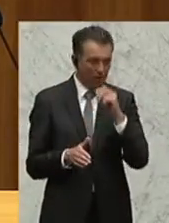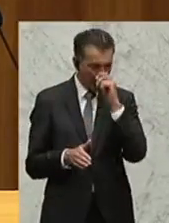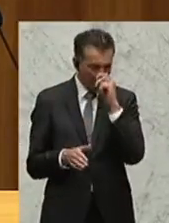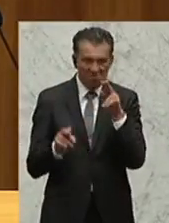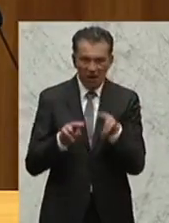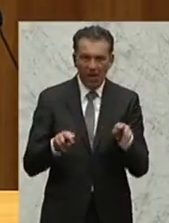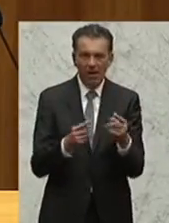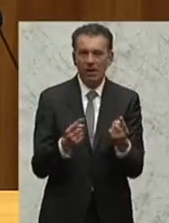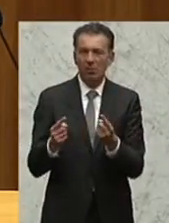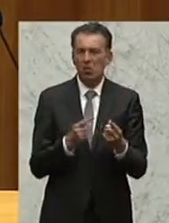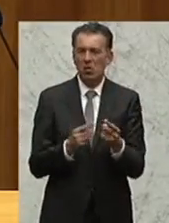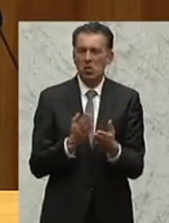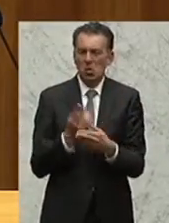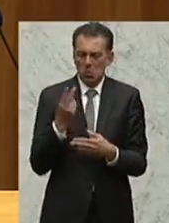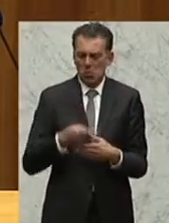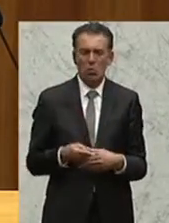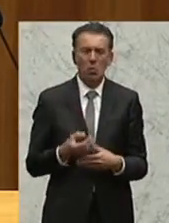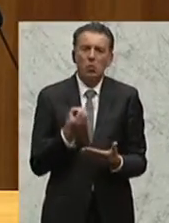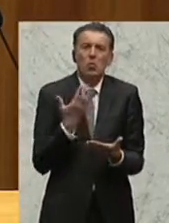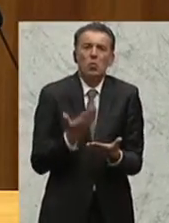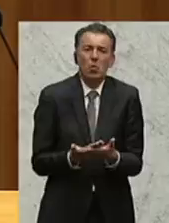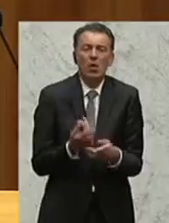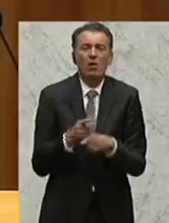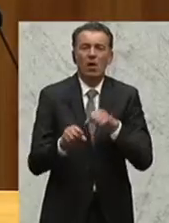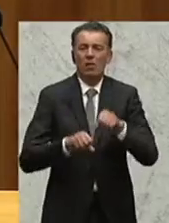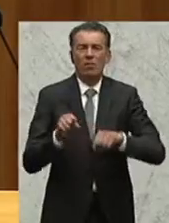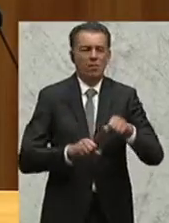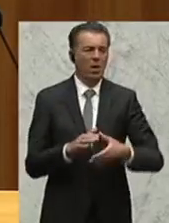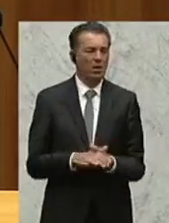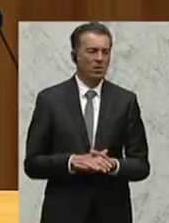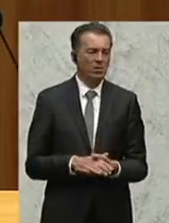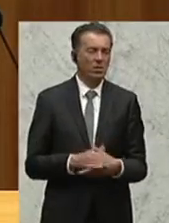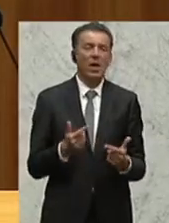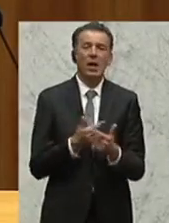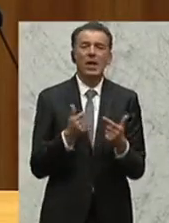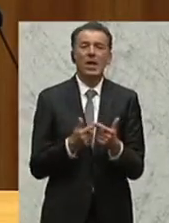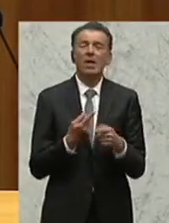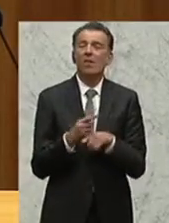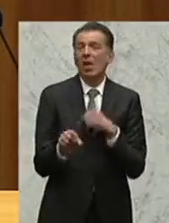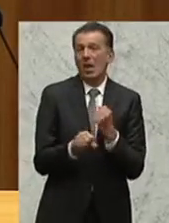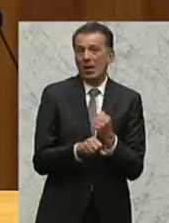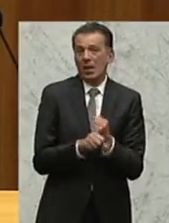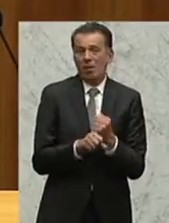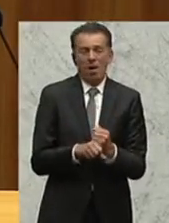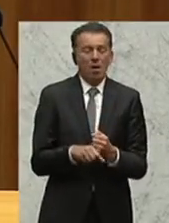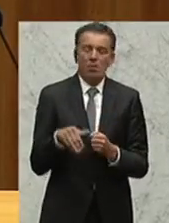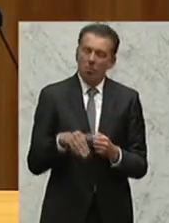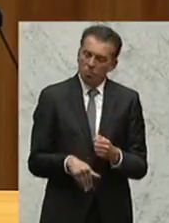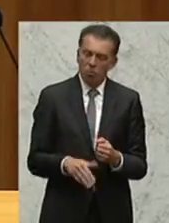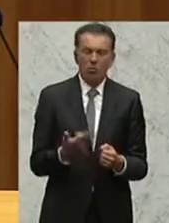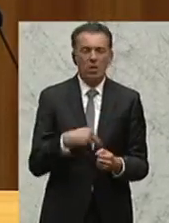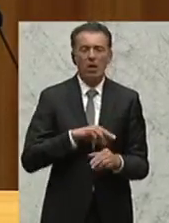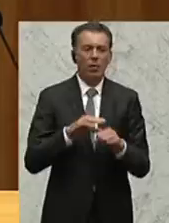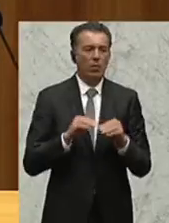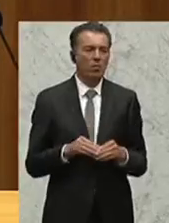gelagerten Fall wenigstens die Einsicht gezeigt und nach dem Eingestehen seines Fehlverhaltens wörtlich erklärt: Wer einen Fehler gemacht hat, muss dafür gerade